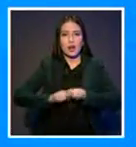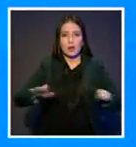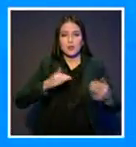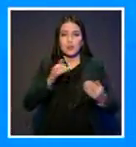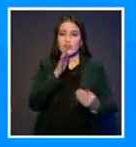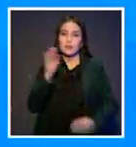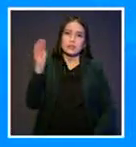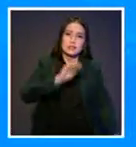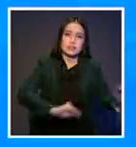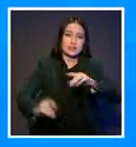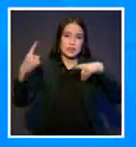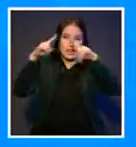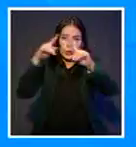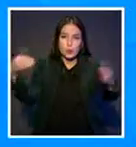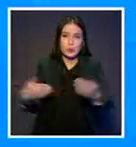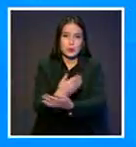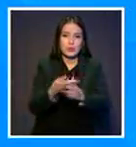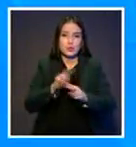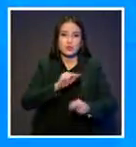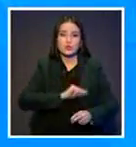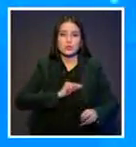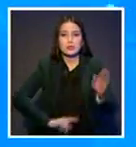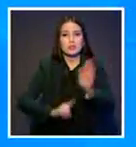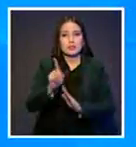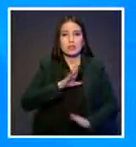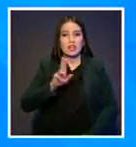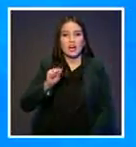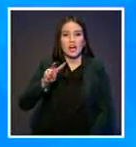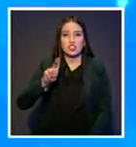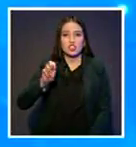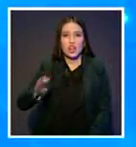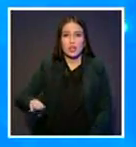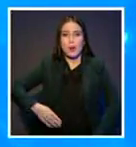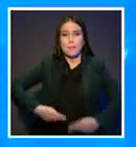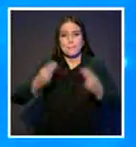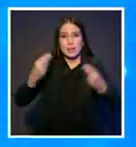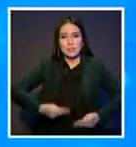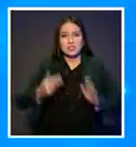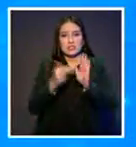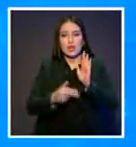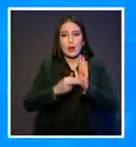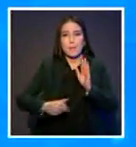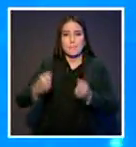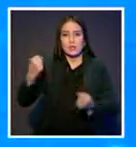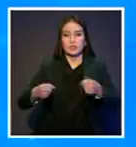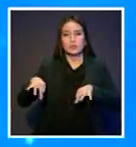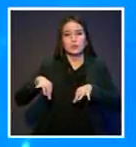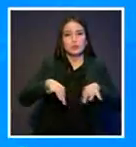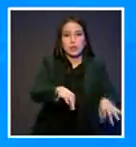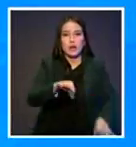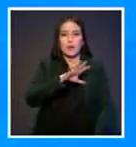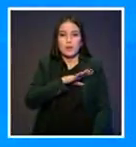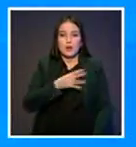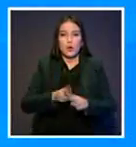жабдықталған кешенде кедендік рәсімдеу аумағында жұмысын бастады. Қазір Қалжат бекет арқылы күніне 80 машина өтеді. Енді жаңа